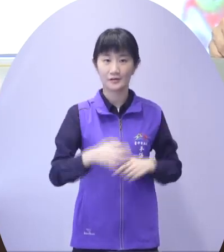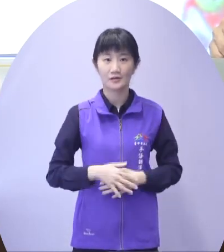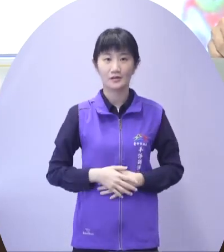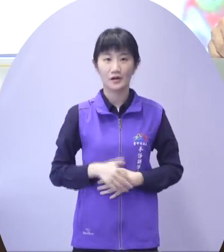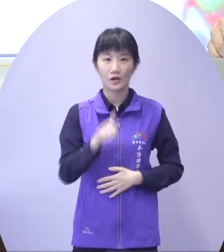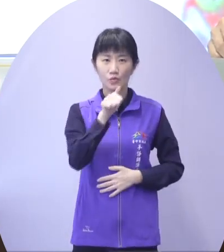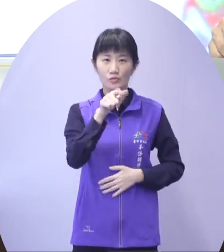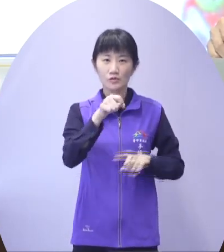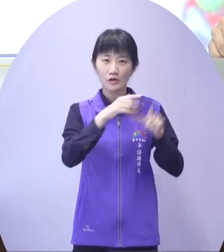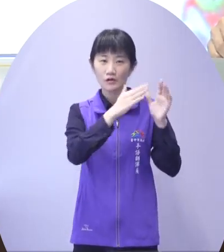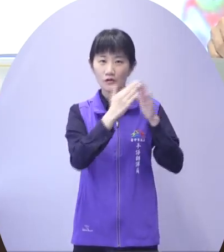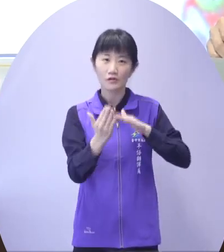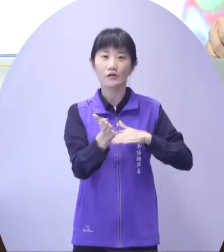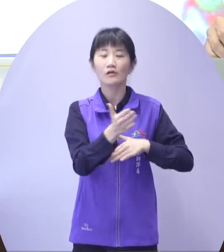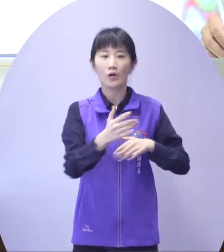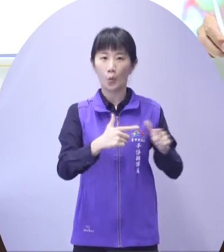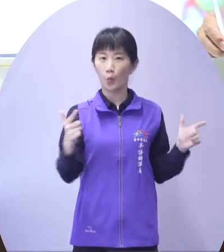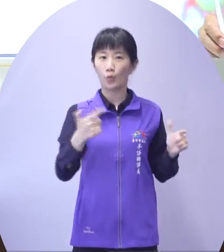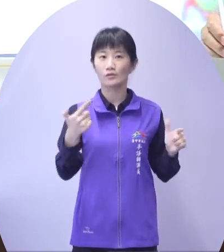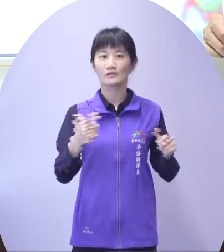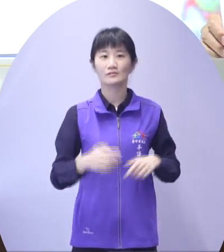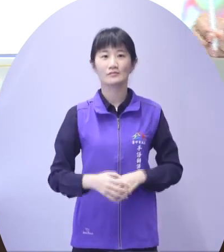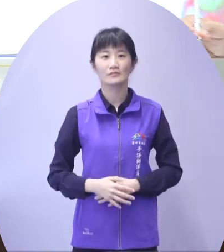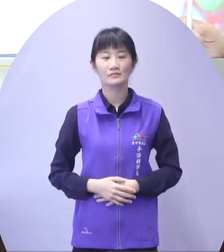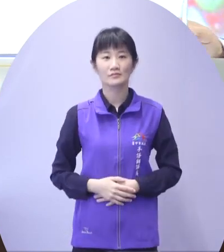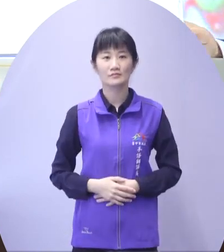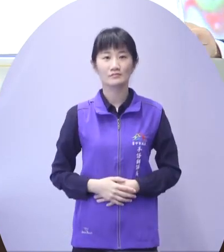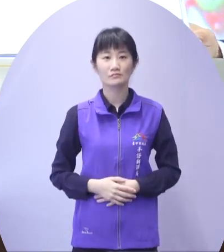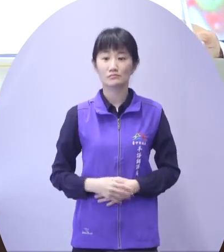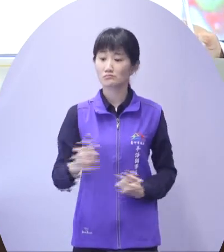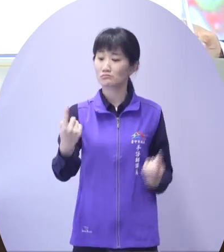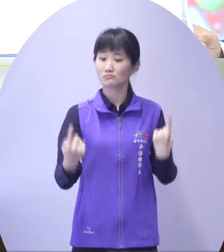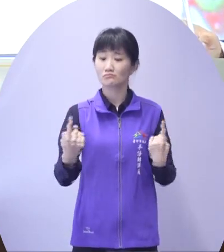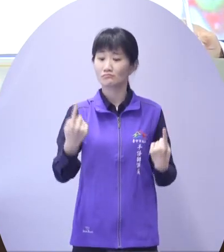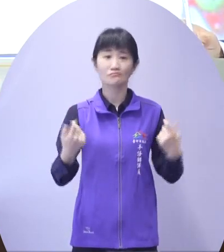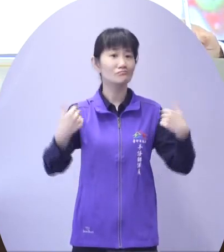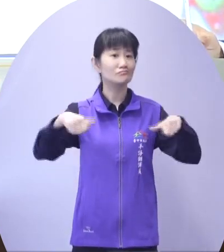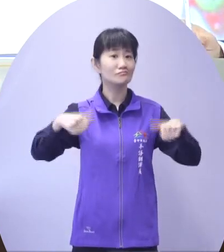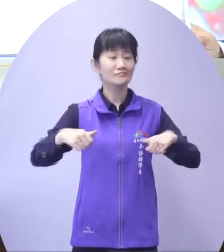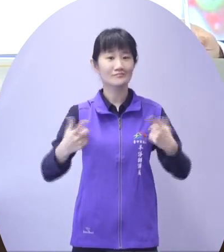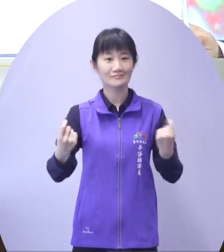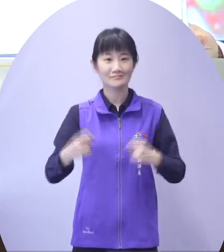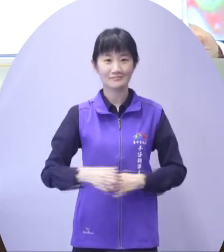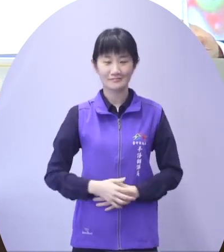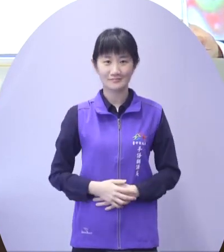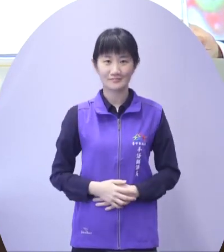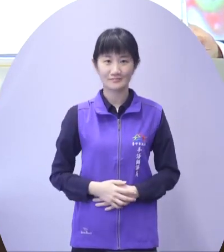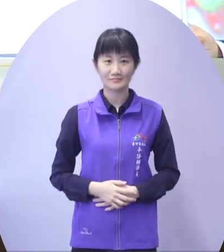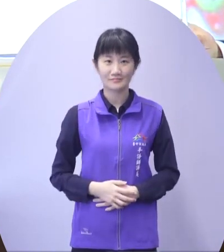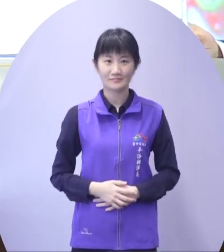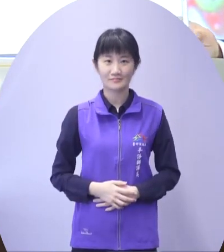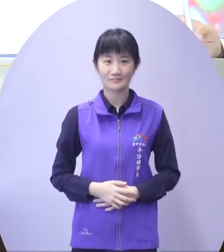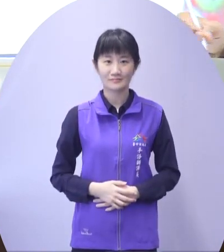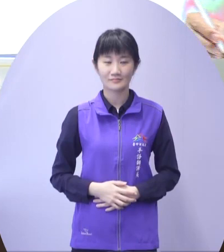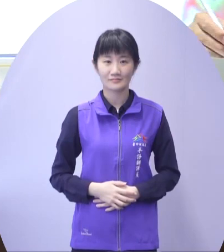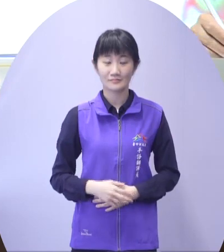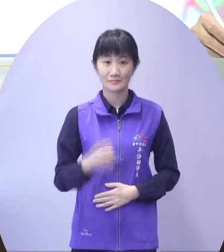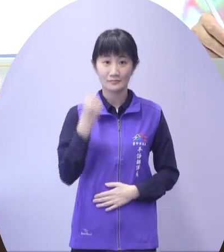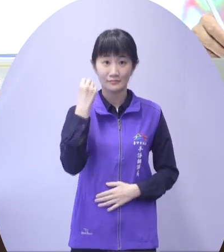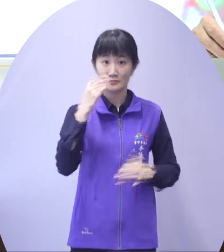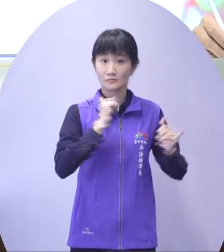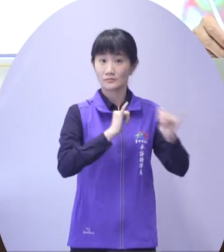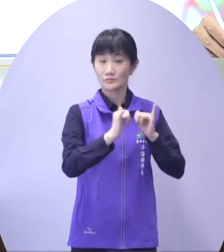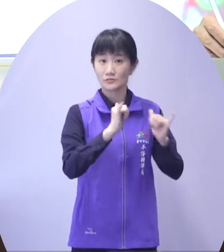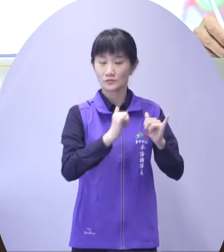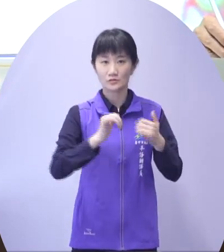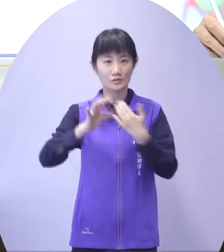差不多50公顷哈，那也因此呢，完全不输法国的普罗旺斯啊，我们新社就是